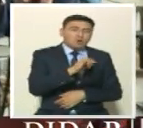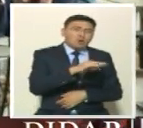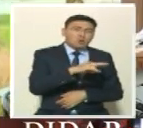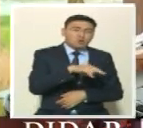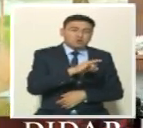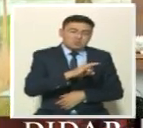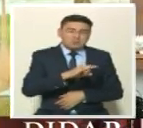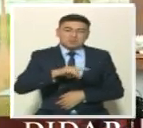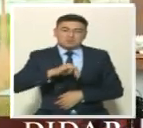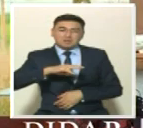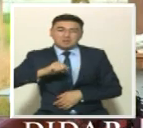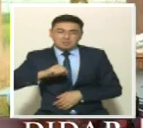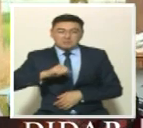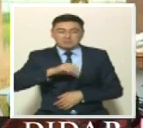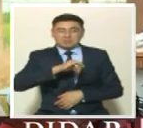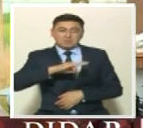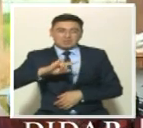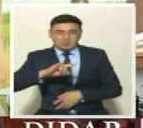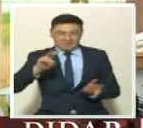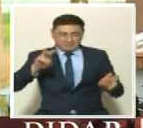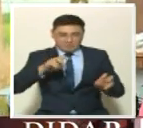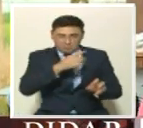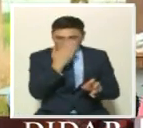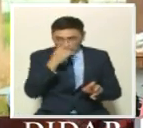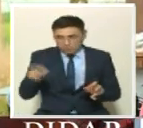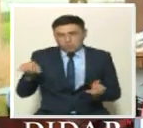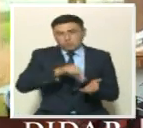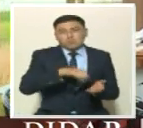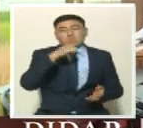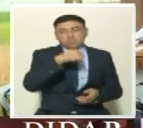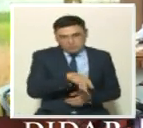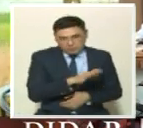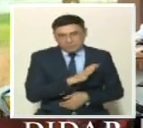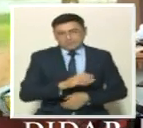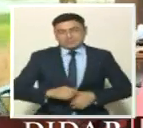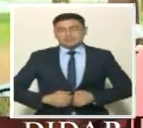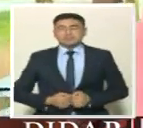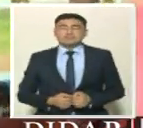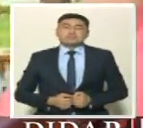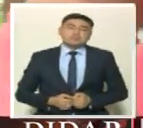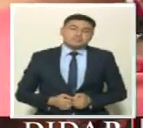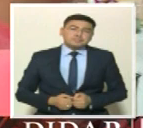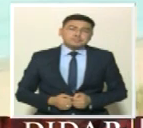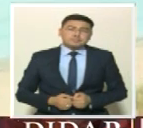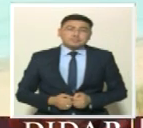таңы». Али, есікті қатты ашпай қой, өзің өтетіндей болсын. Приготовились? Начали.